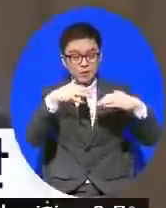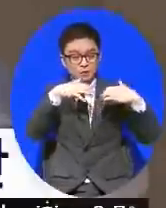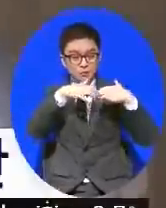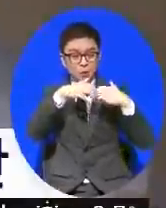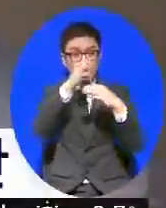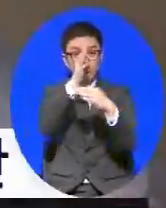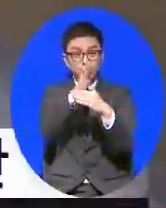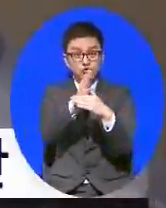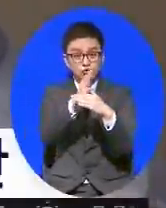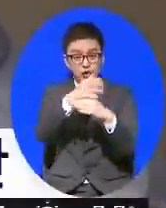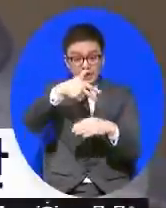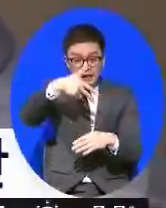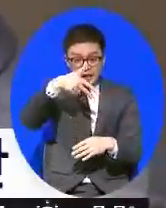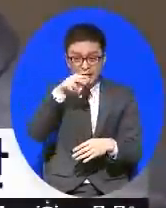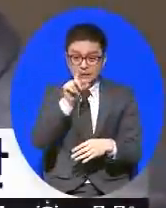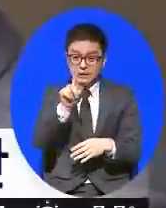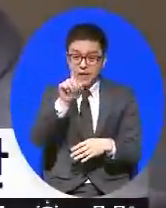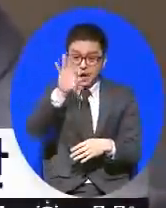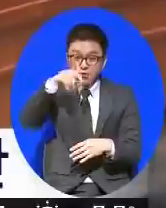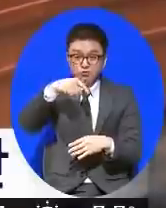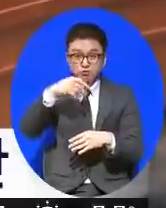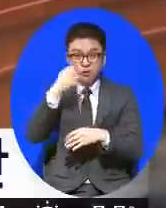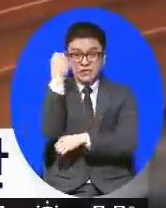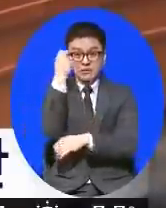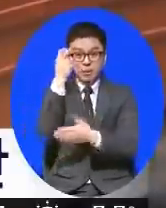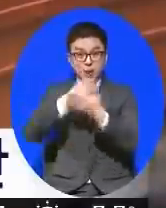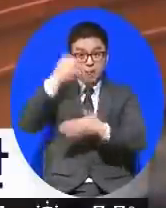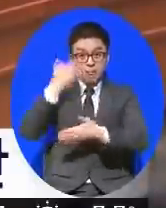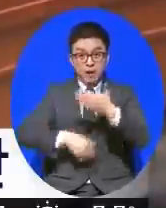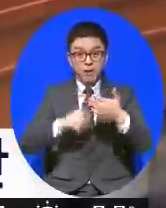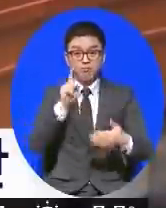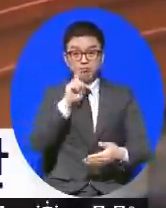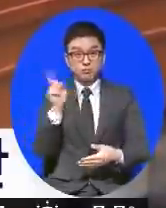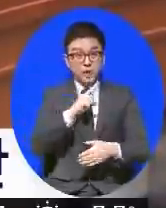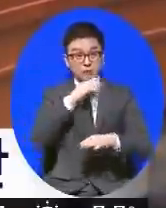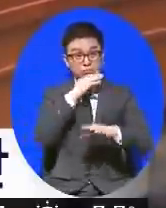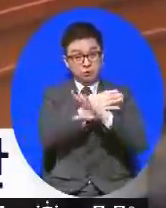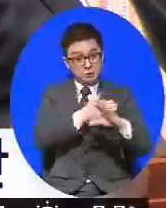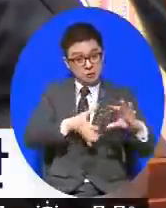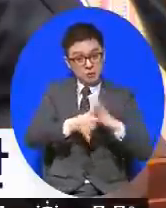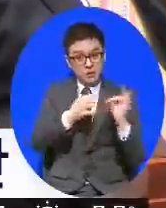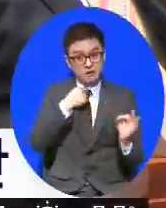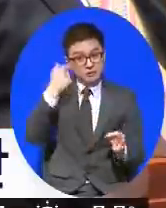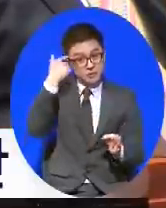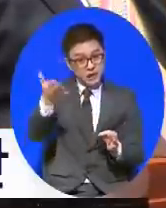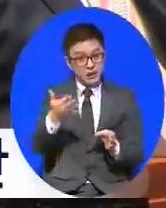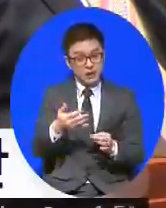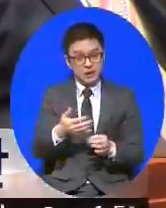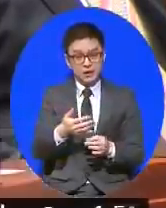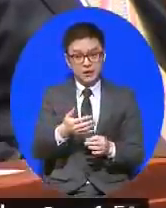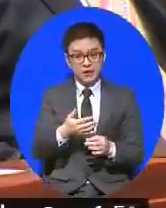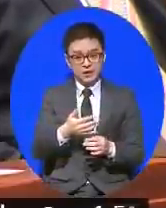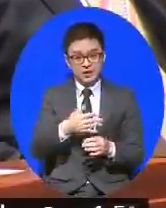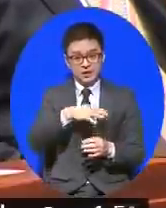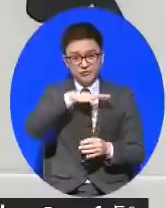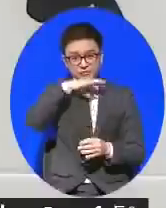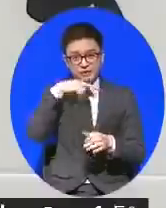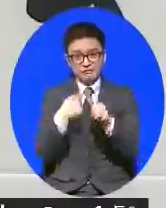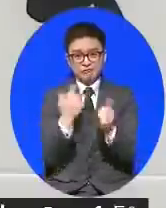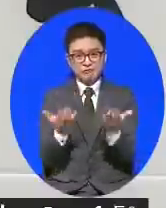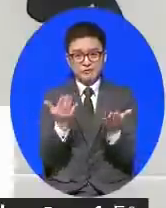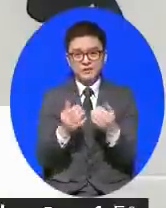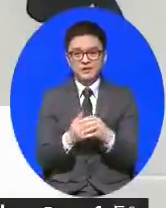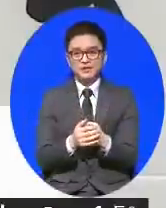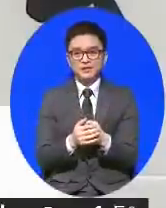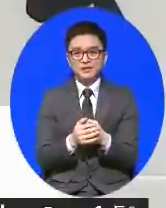건 사회민주주의나 인민민주주의 형태의 통일도 용인하겠다는 뜻으로 비칠 수 있다는 겁니다. 한국 사회가